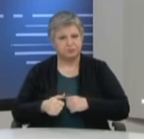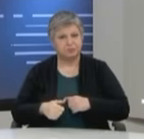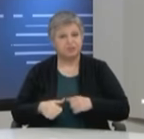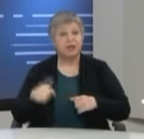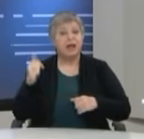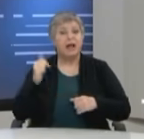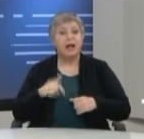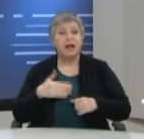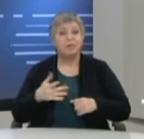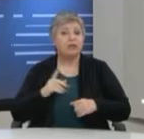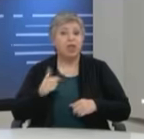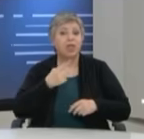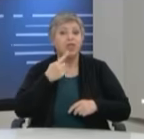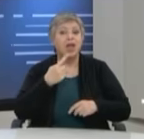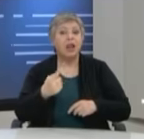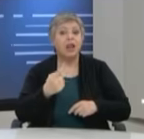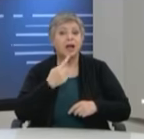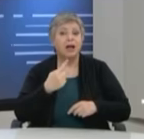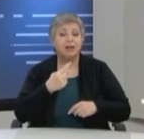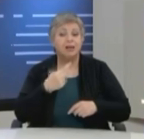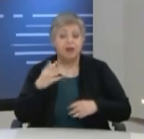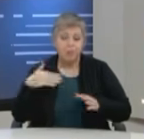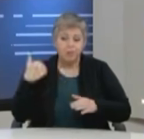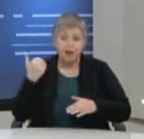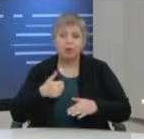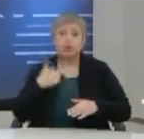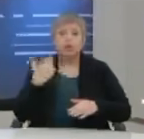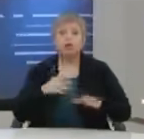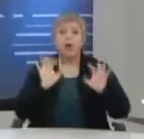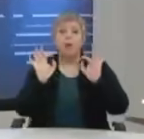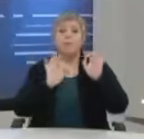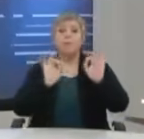το σύνολο του γεωγραφικού χώρου της Μακεδονίας.